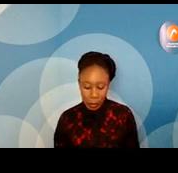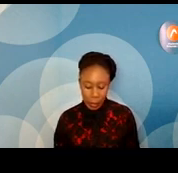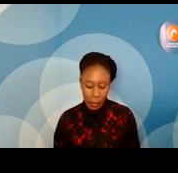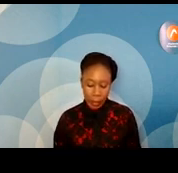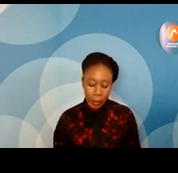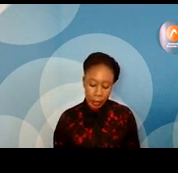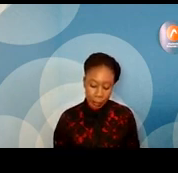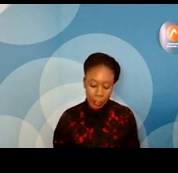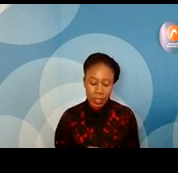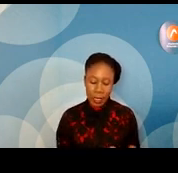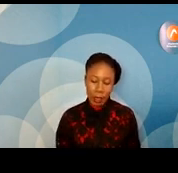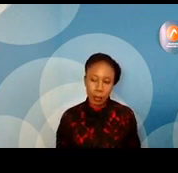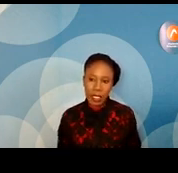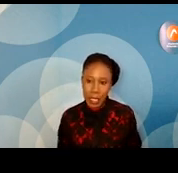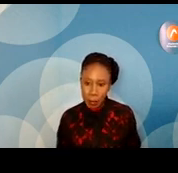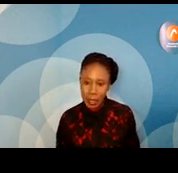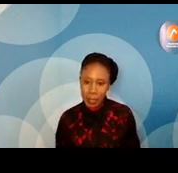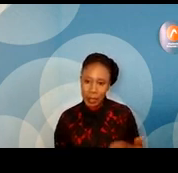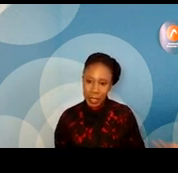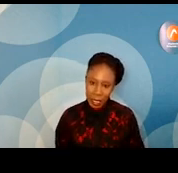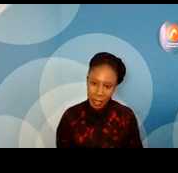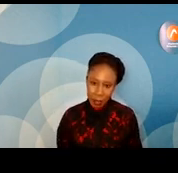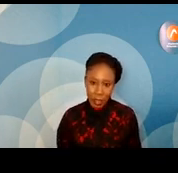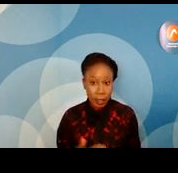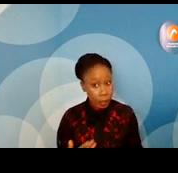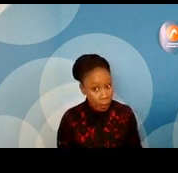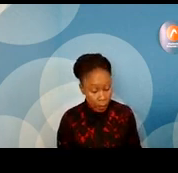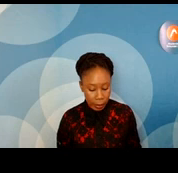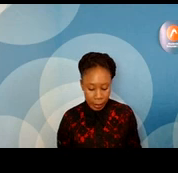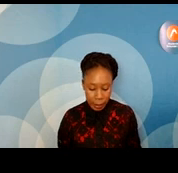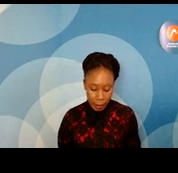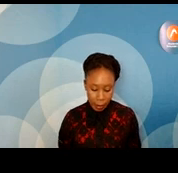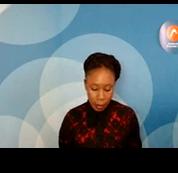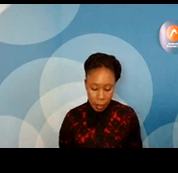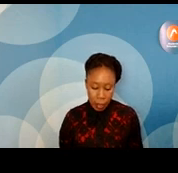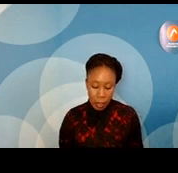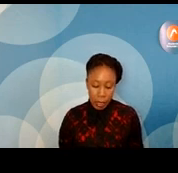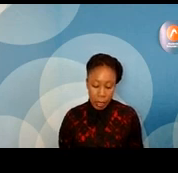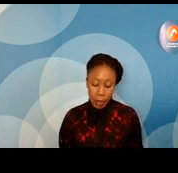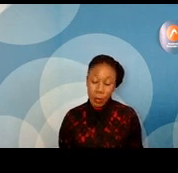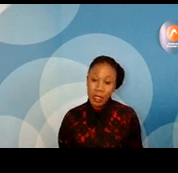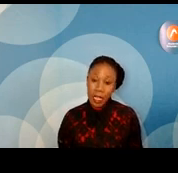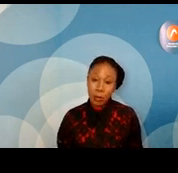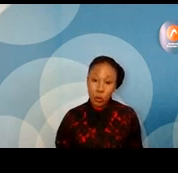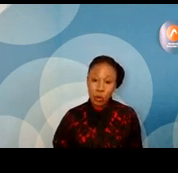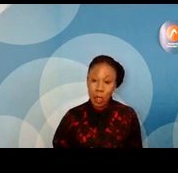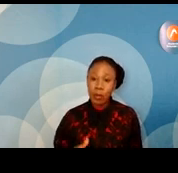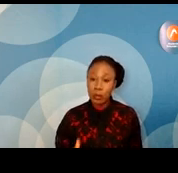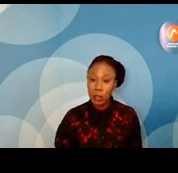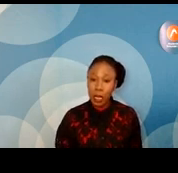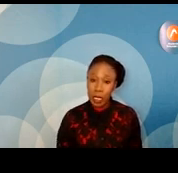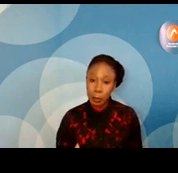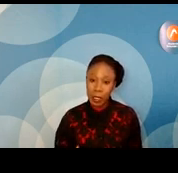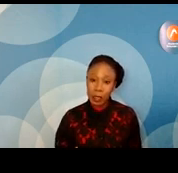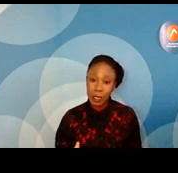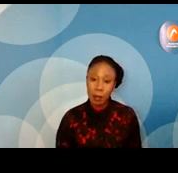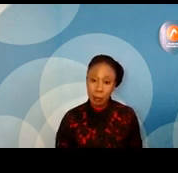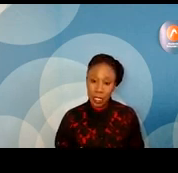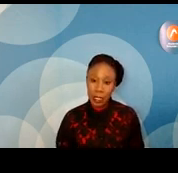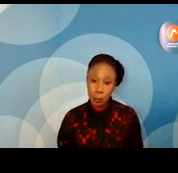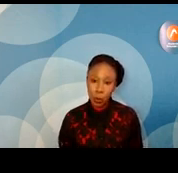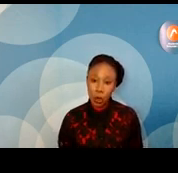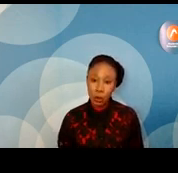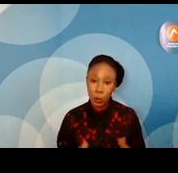utan det finns redan bestämmelser, regelverk, riktlinjer. Men däremot så behöver vi ju